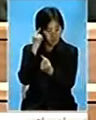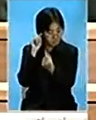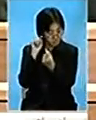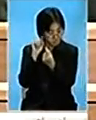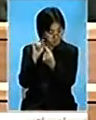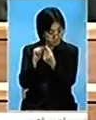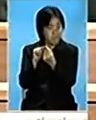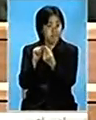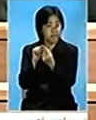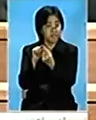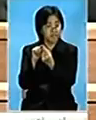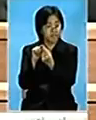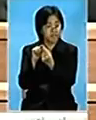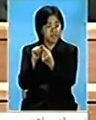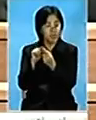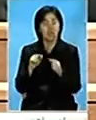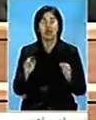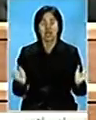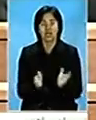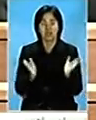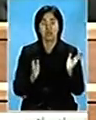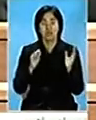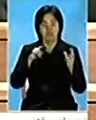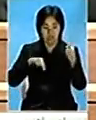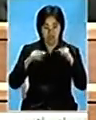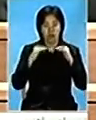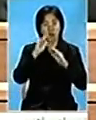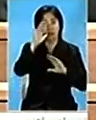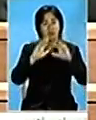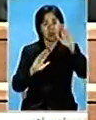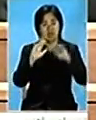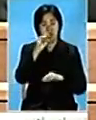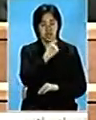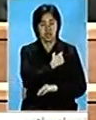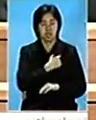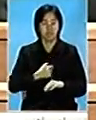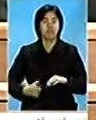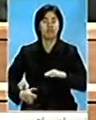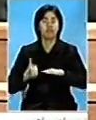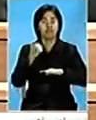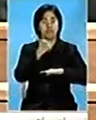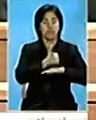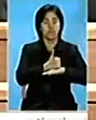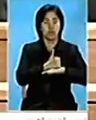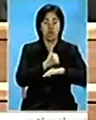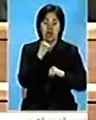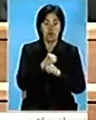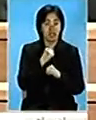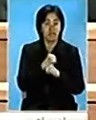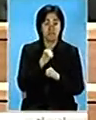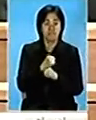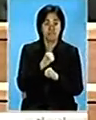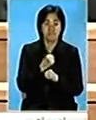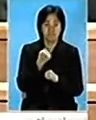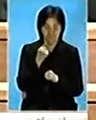งค์ก็คือการสร้างระบอบประชาธิปไตยที่มีพระมหากษัตริย์เป็นประมุขให้เกิดขึ้นได้